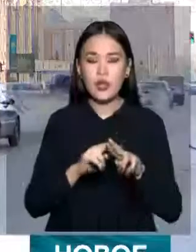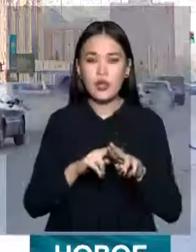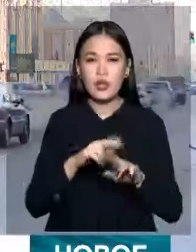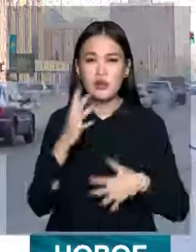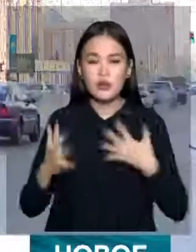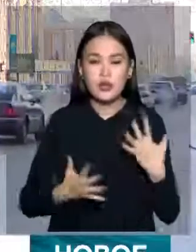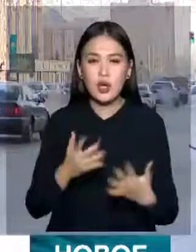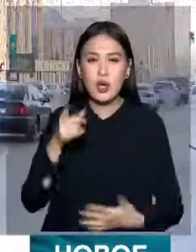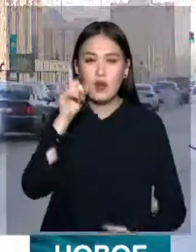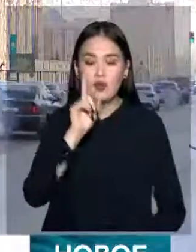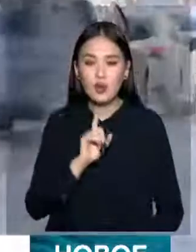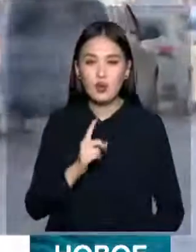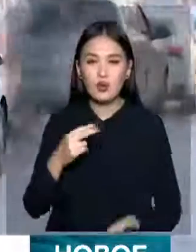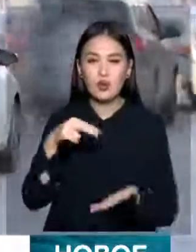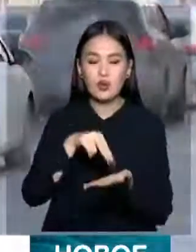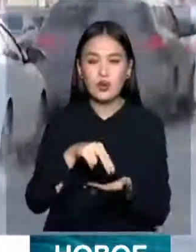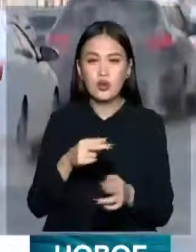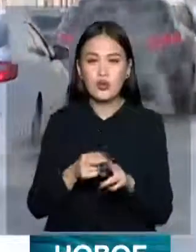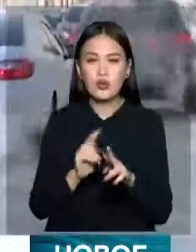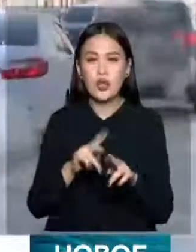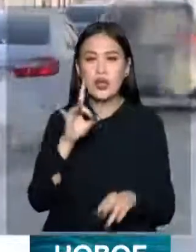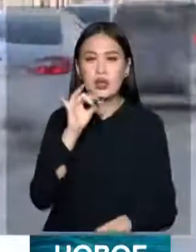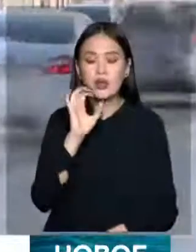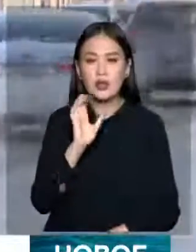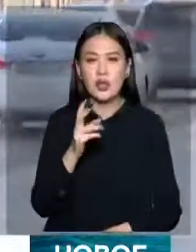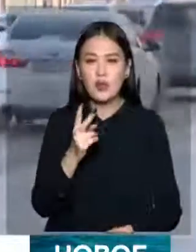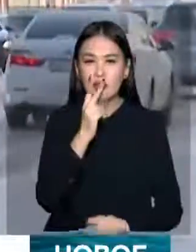прогрессивным, комфортным и устойчивым к внешним рискам,